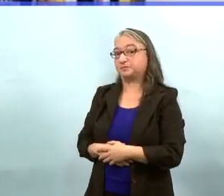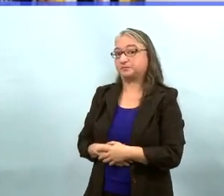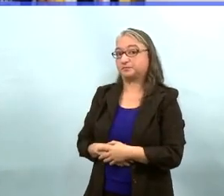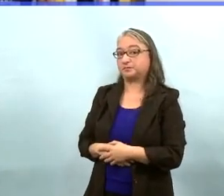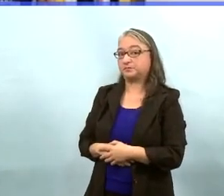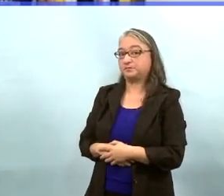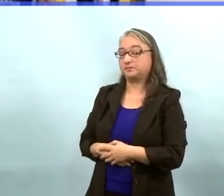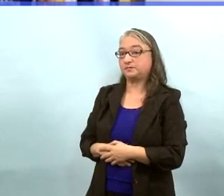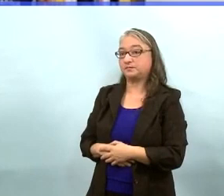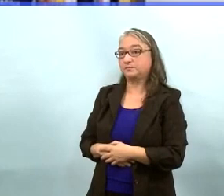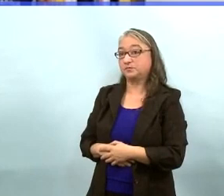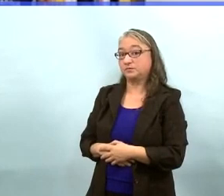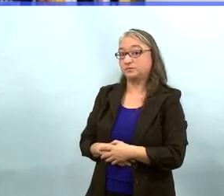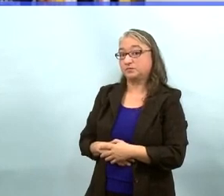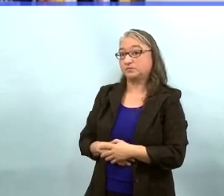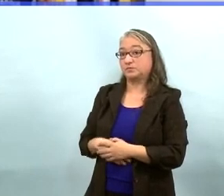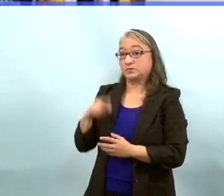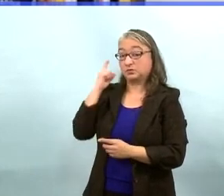Alors, j'ai entendu